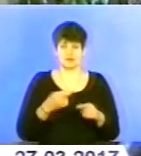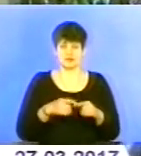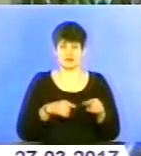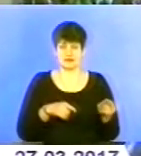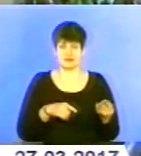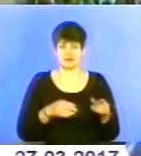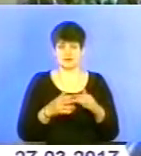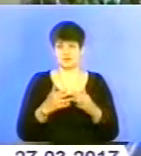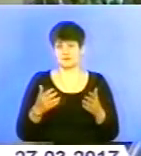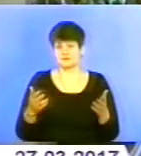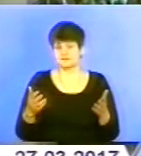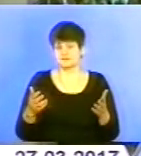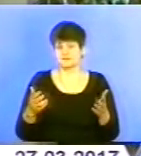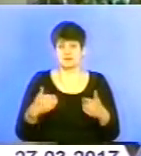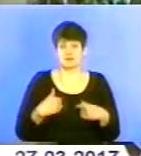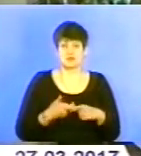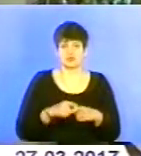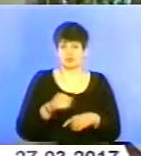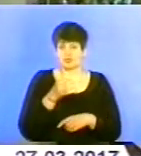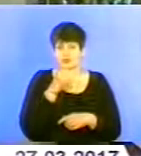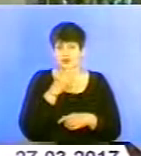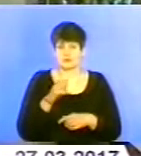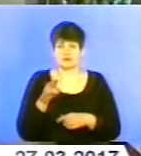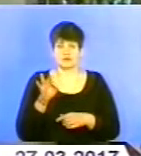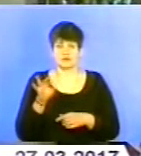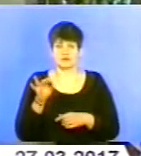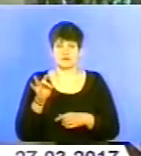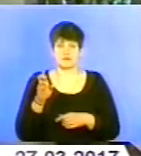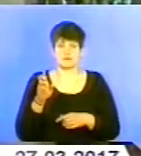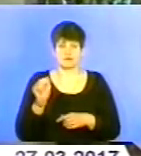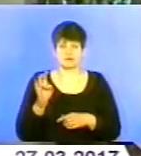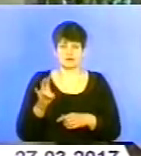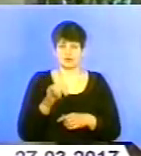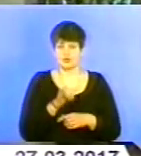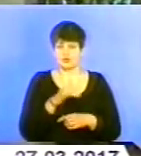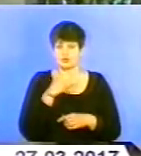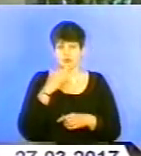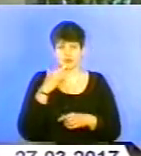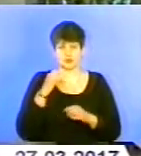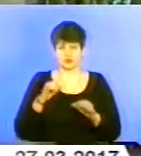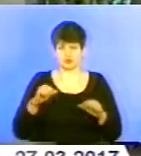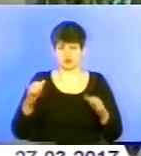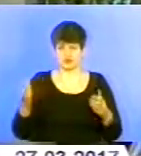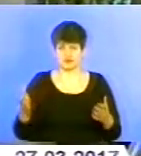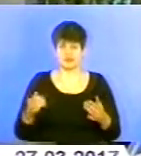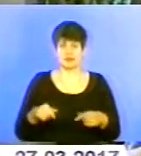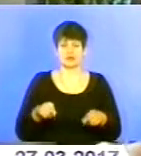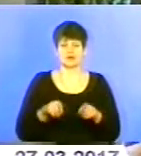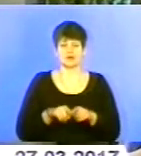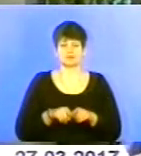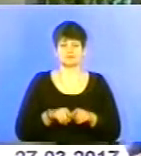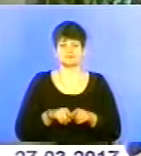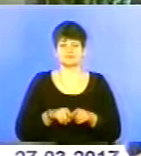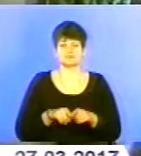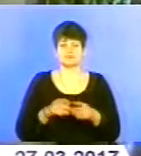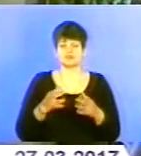інструмент? Ну, мені дуже подобається торбан, в нього дуже багато можливостей, а також він